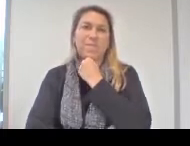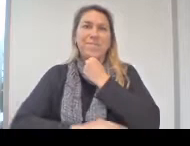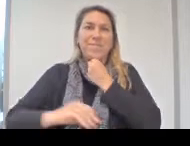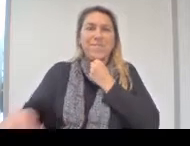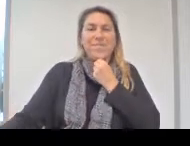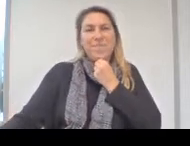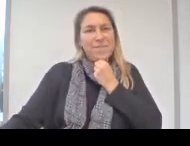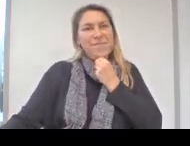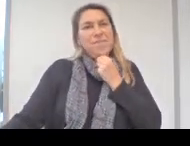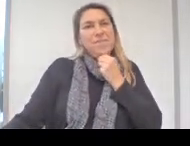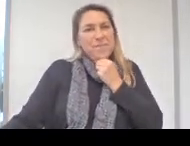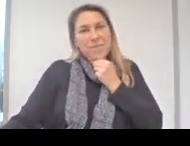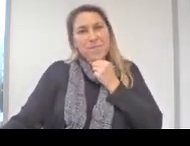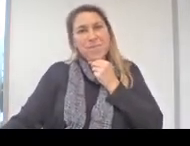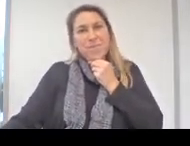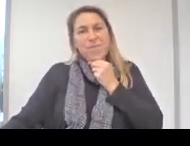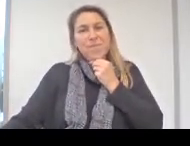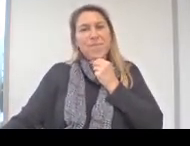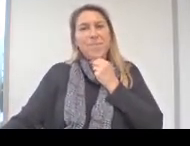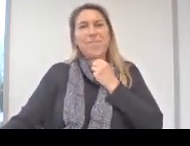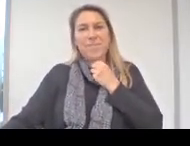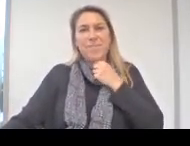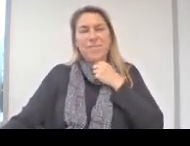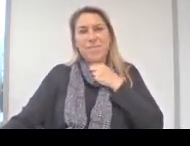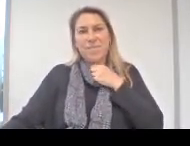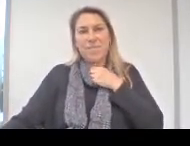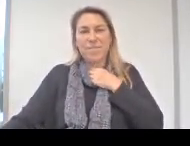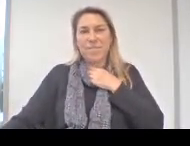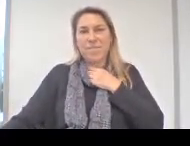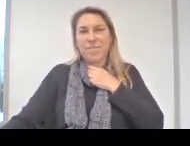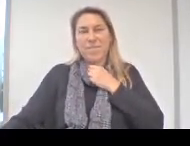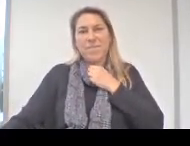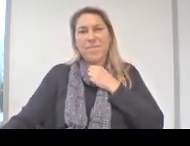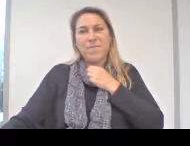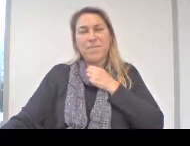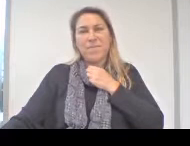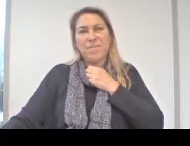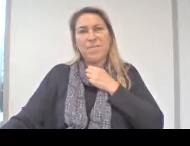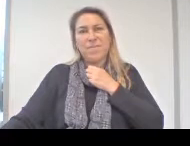Vous l'avez vu, je parle de métiers à l'année, je parle d'activités à l'année. Ces métiers-là, ces postes-là